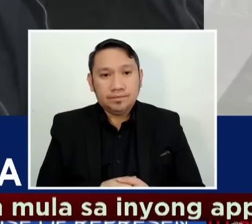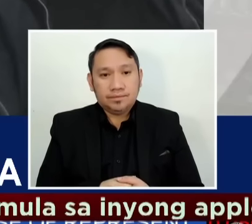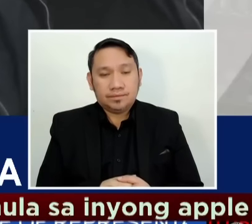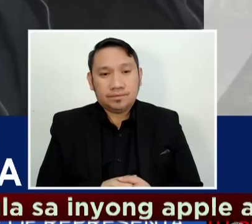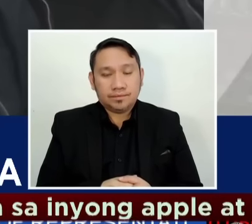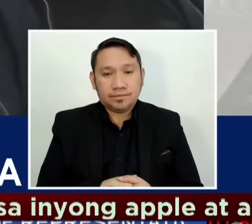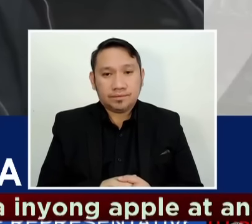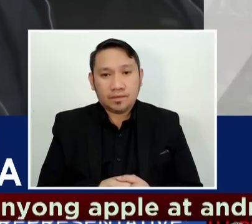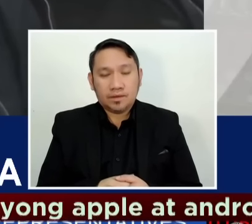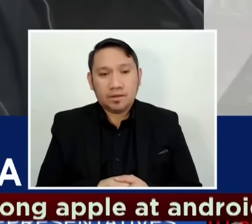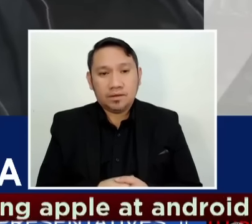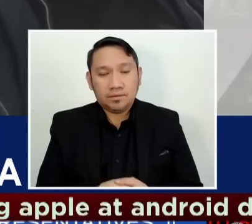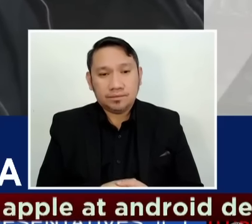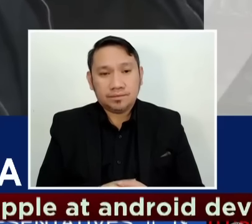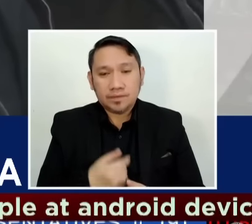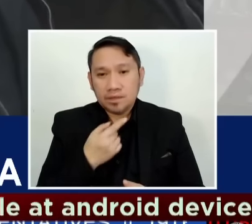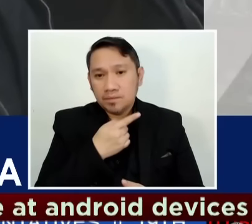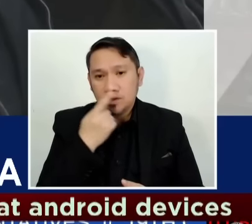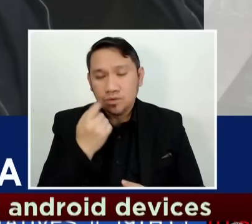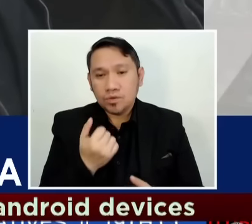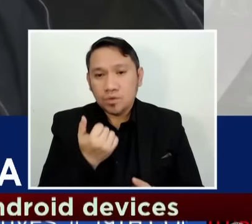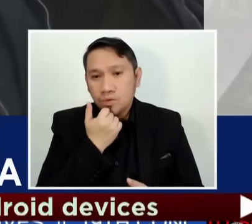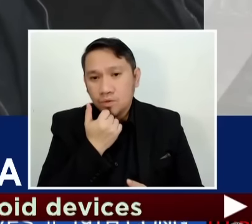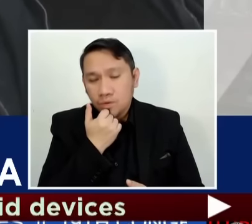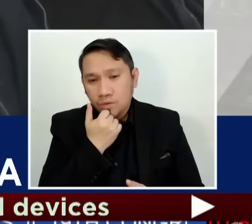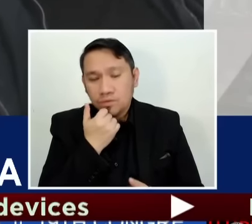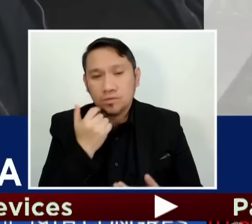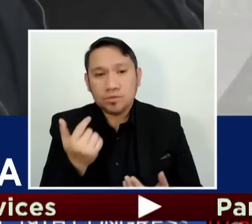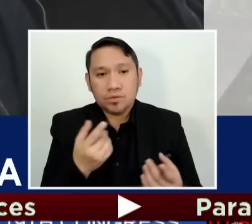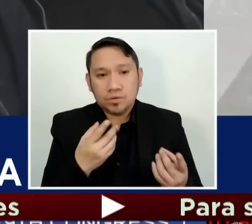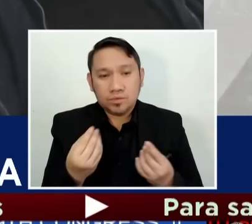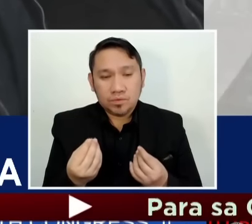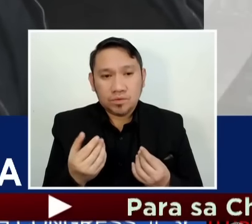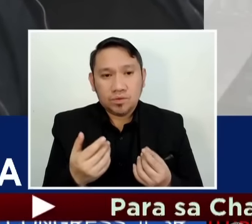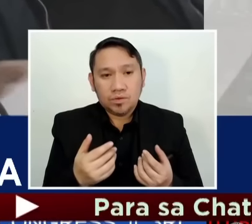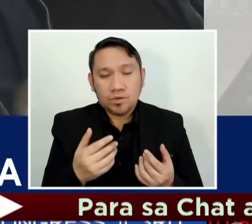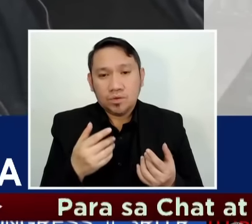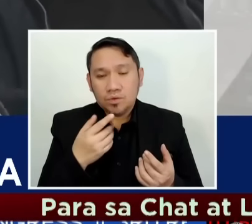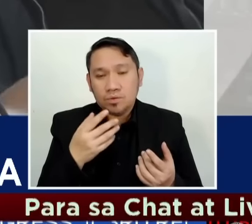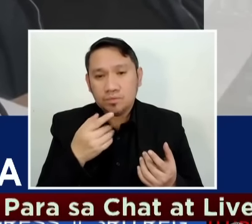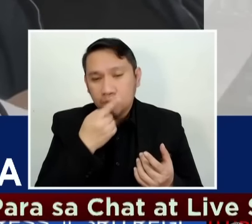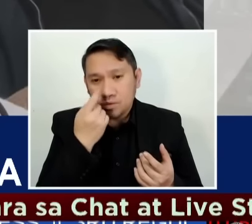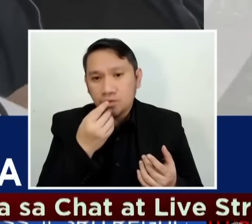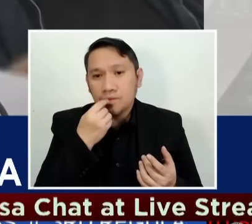na naulila dahil sa maling gawa at panlilinlang ng taong may kinalaman nito.